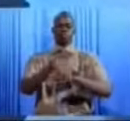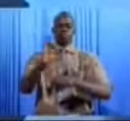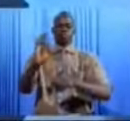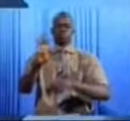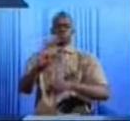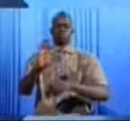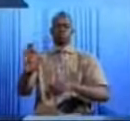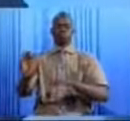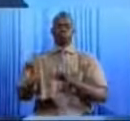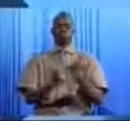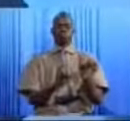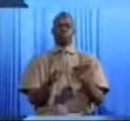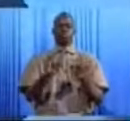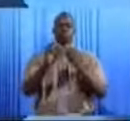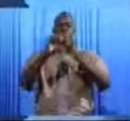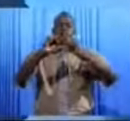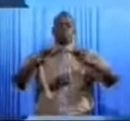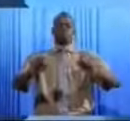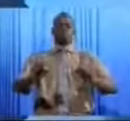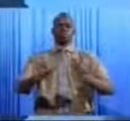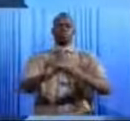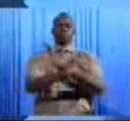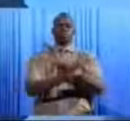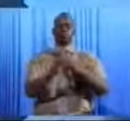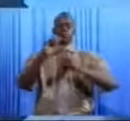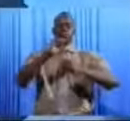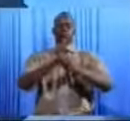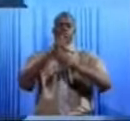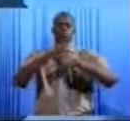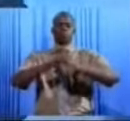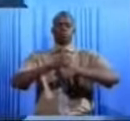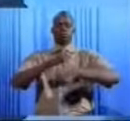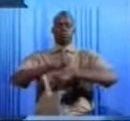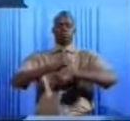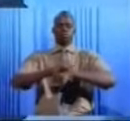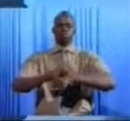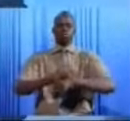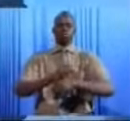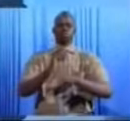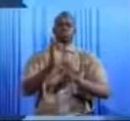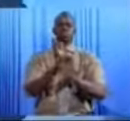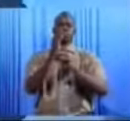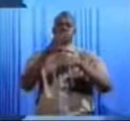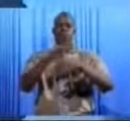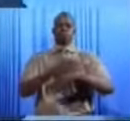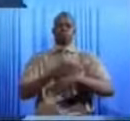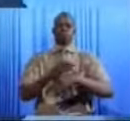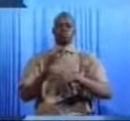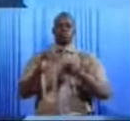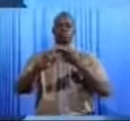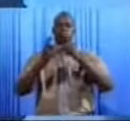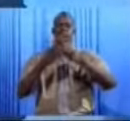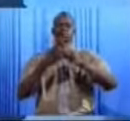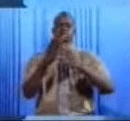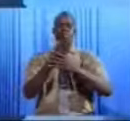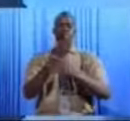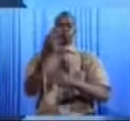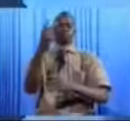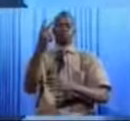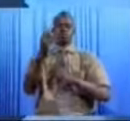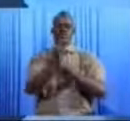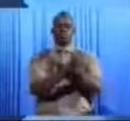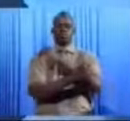ont réalisé sur le site de lingots des créations artistiques au bout du compte ils ont formalisé jumelage entre limousin et berry